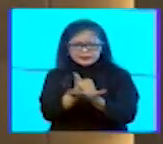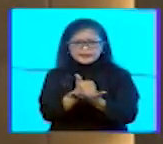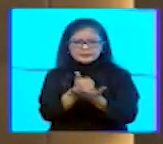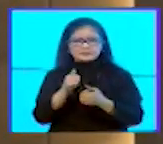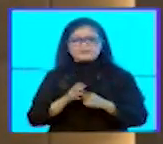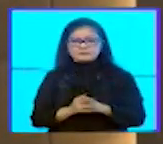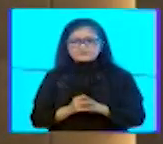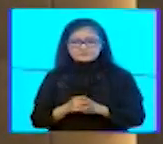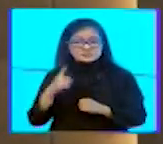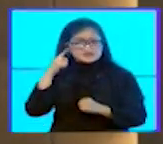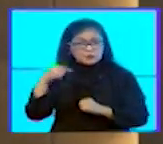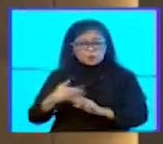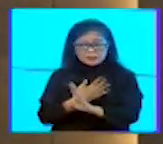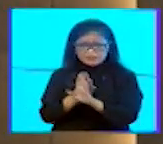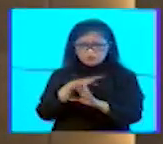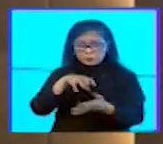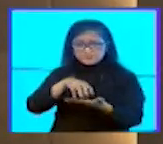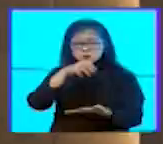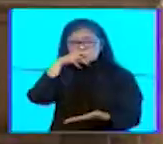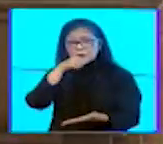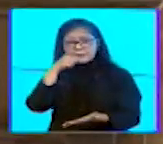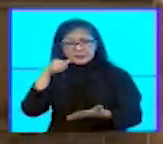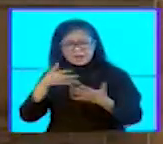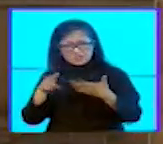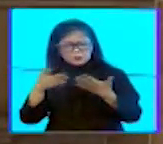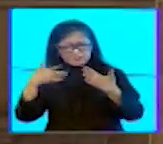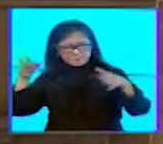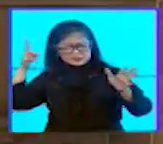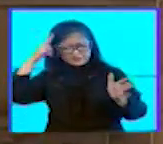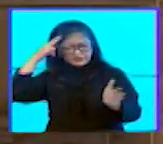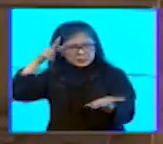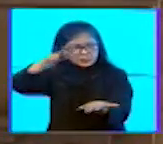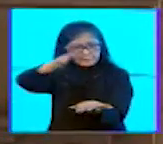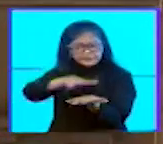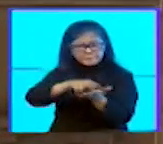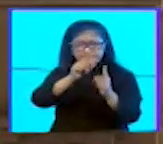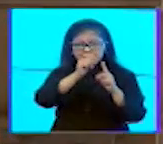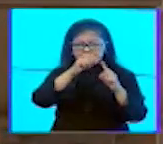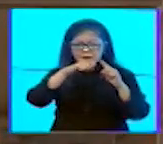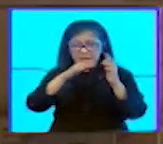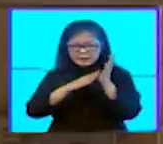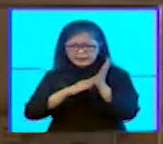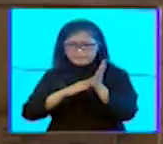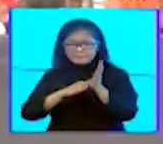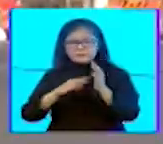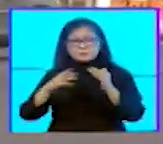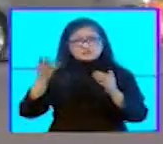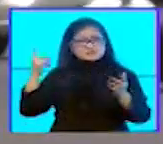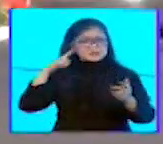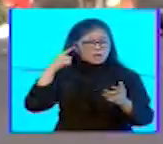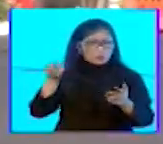Wilayah Jawa Timur terbebas dari zona merah terjadi setelah pemerintah menerapkan PPKM Jawa Bali. Selama 2 bulan PPKM Jawa